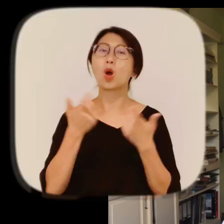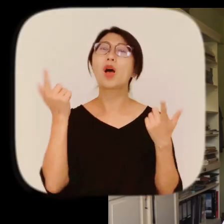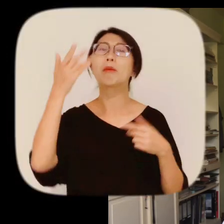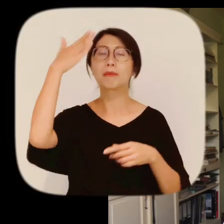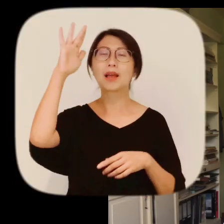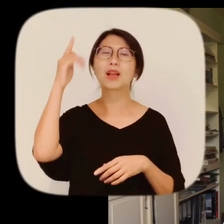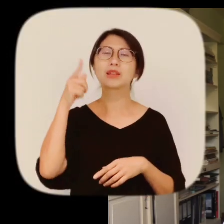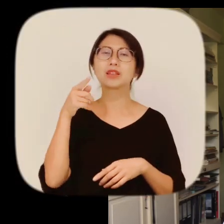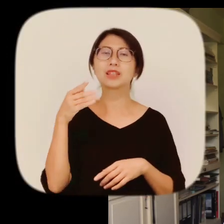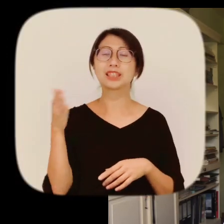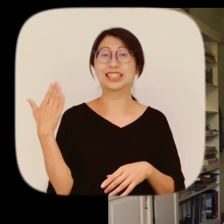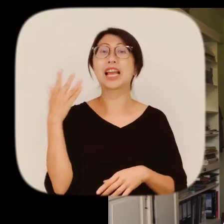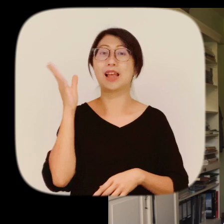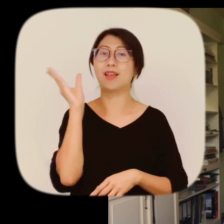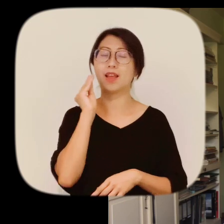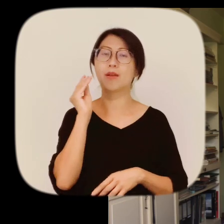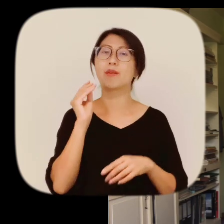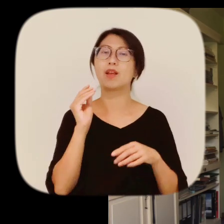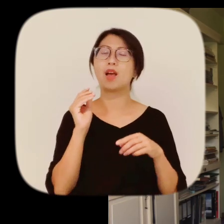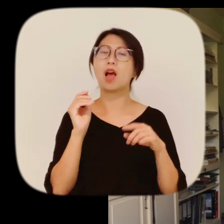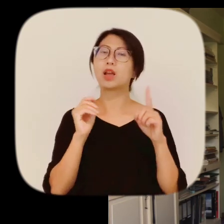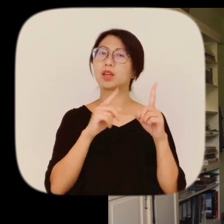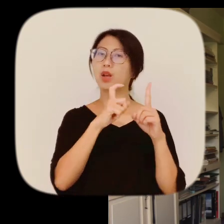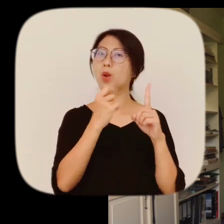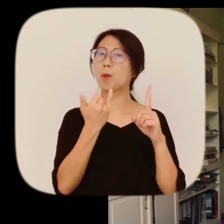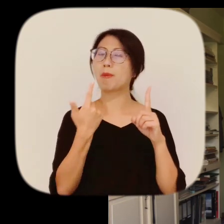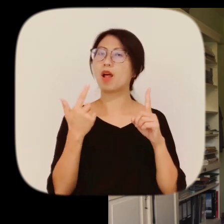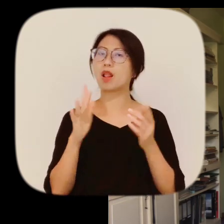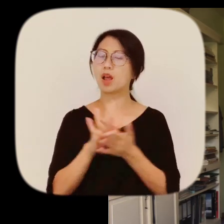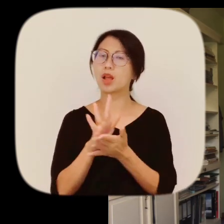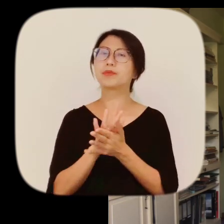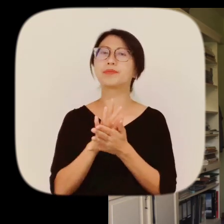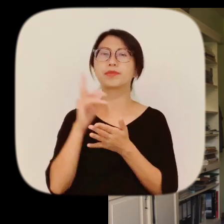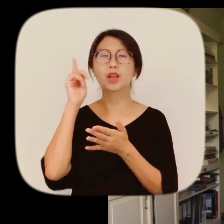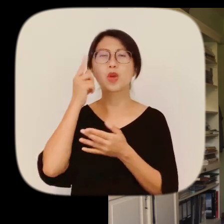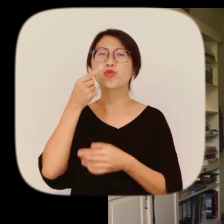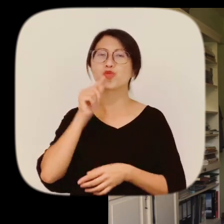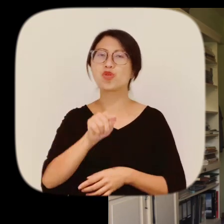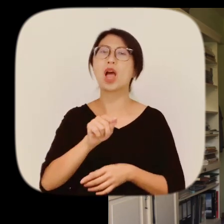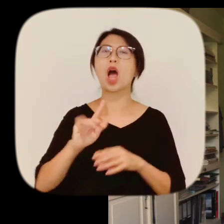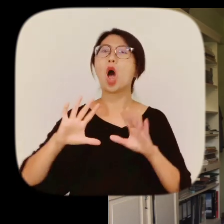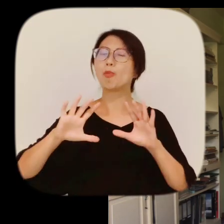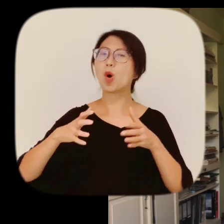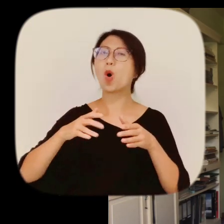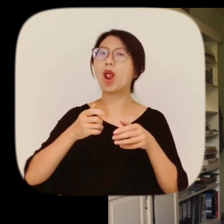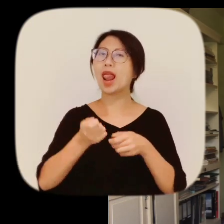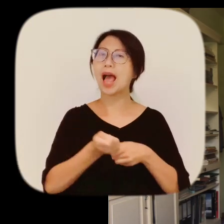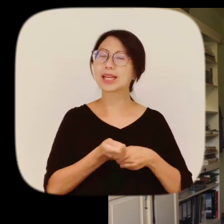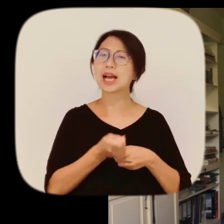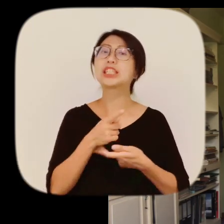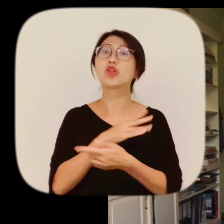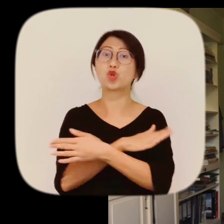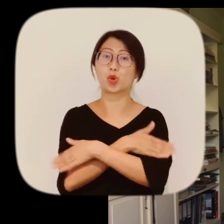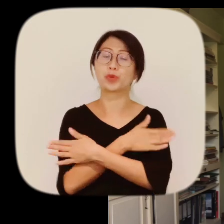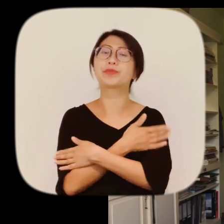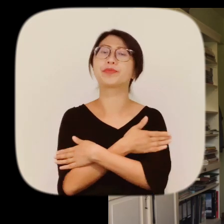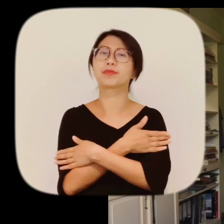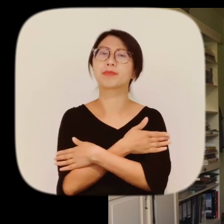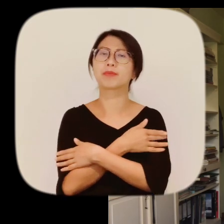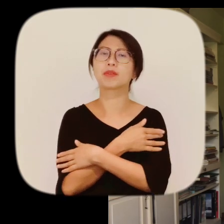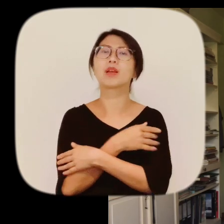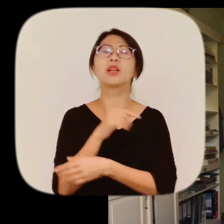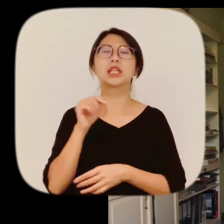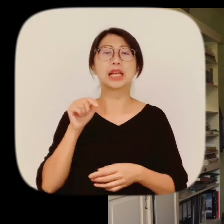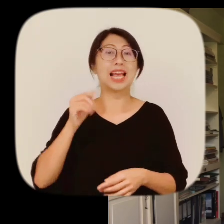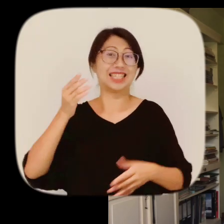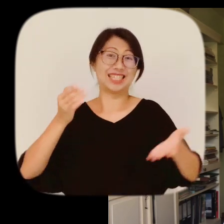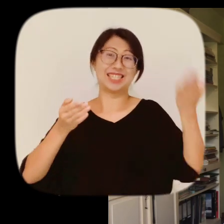很多人都会知道1968年有所谓布拉格之春这件这样的事情这个布